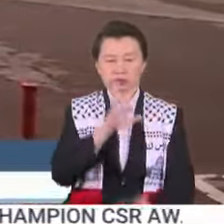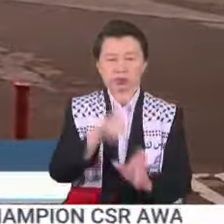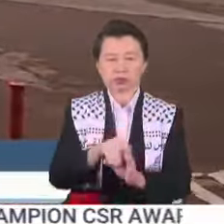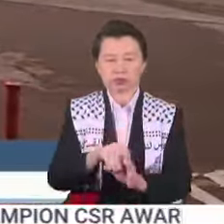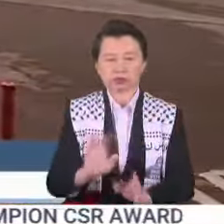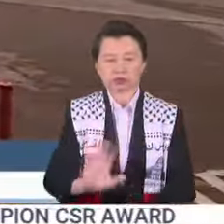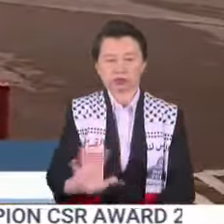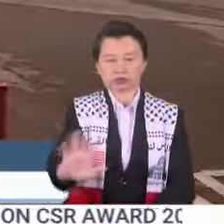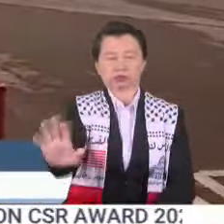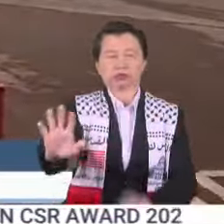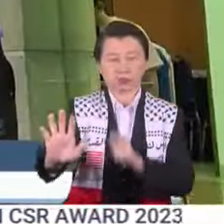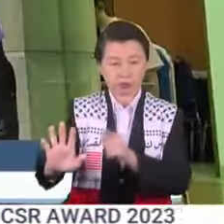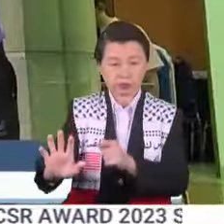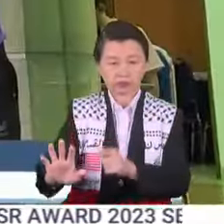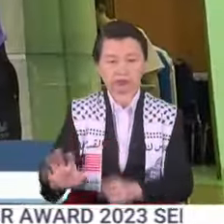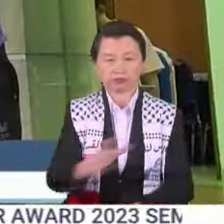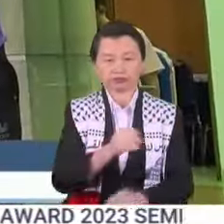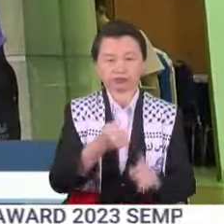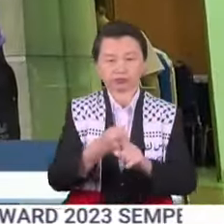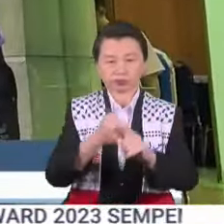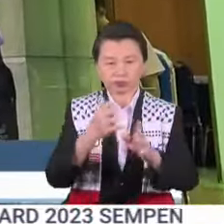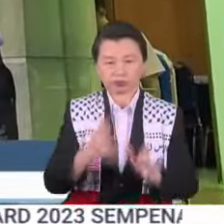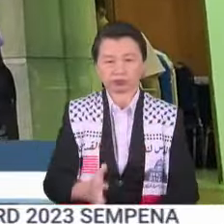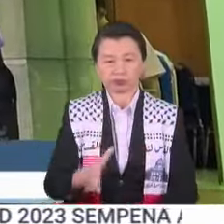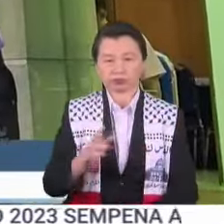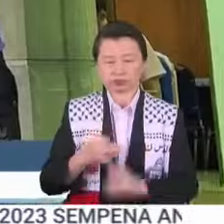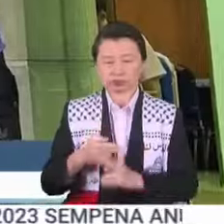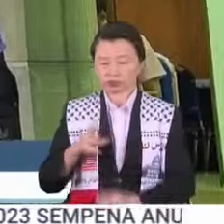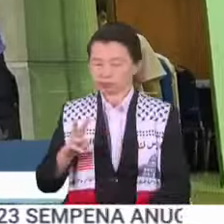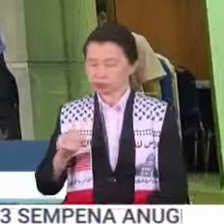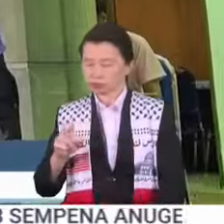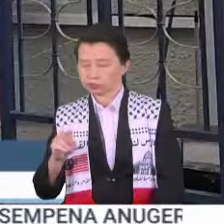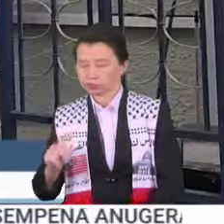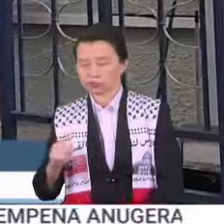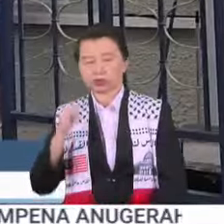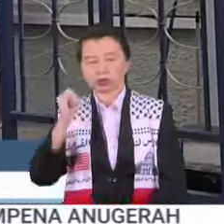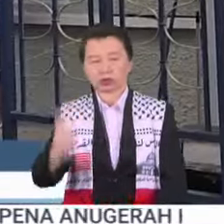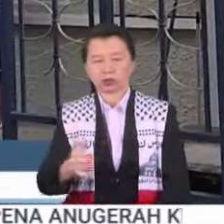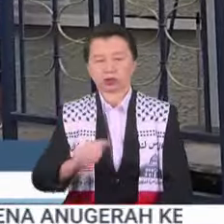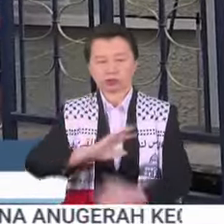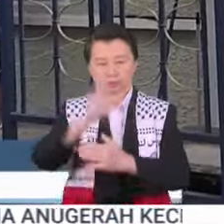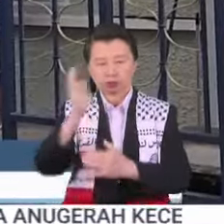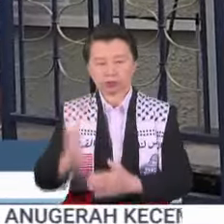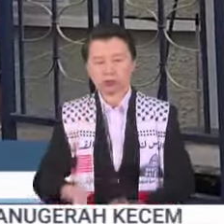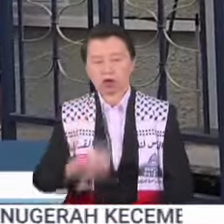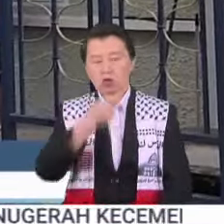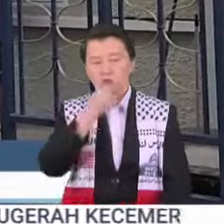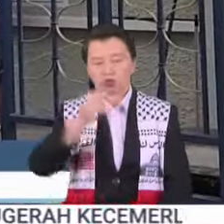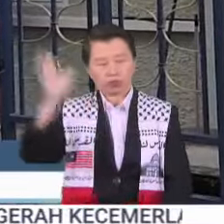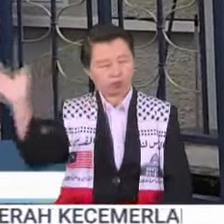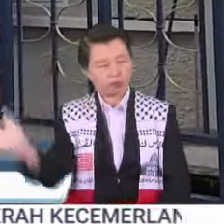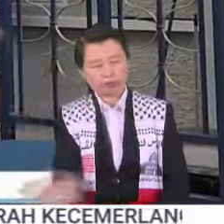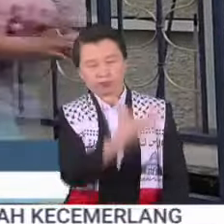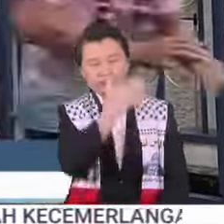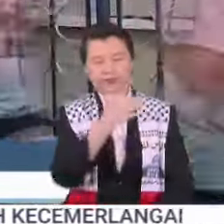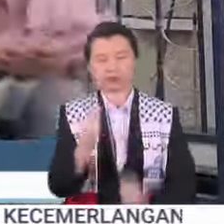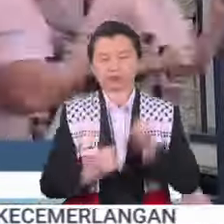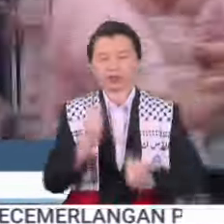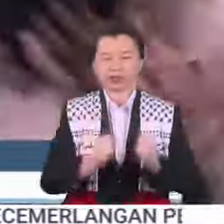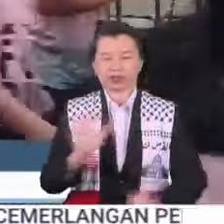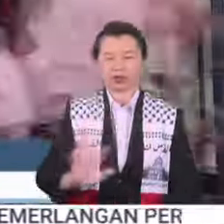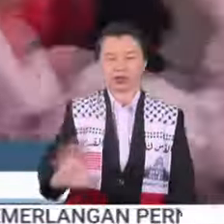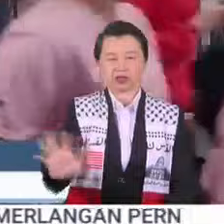menyertai larian berkenaan. Pengarah Penyiaran Sarawak Wan Azan Wan Hamad hadir menyempurnakan acara pelepasan yang berlangsung